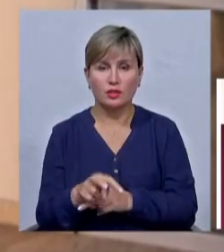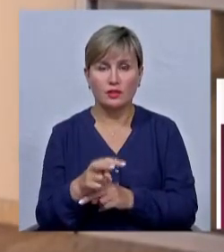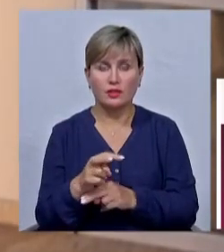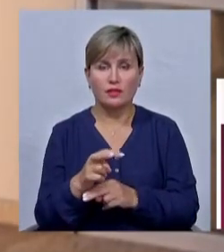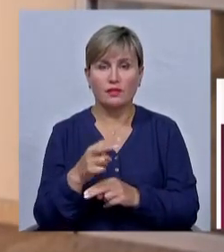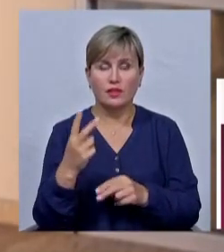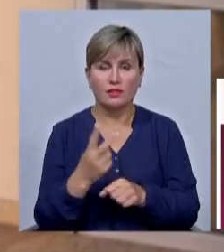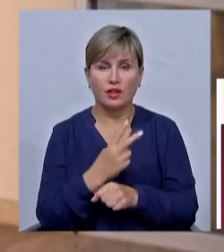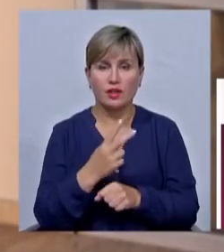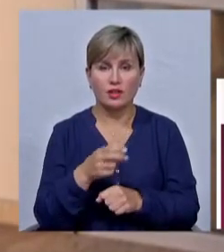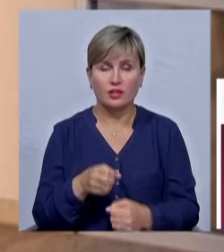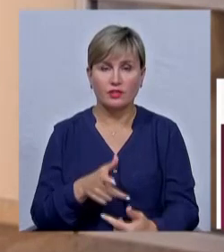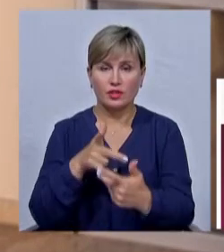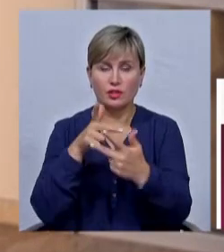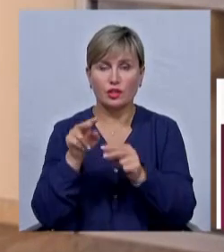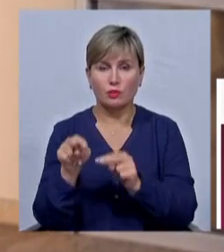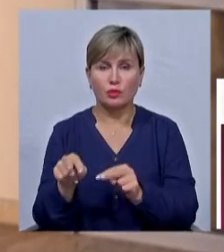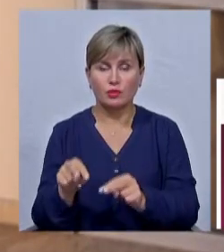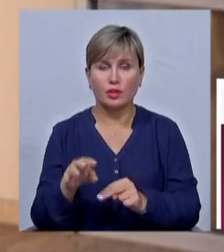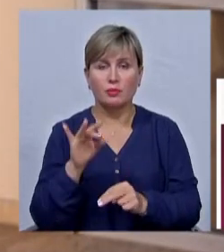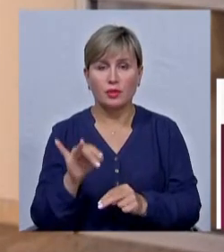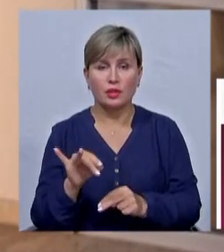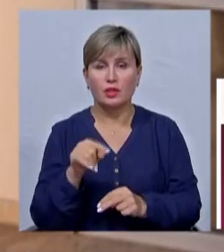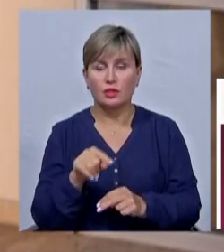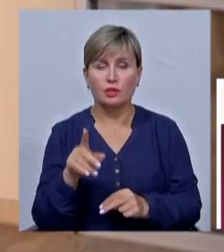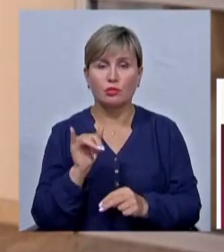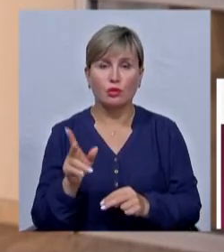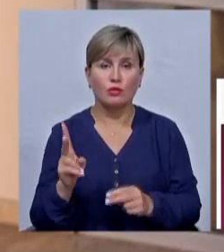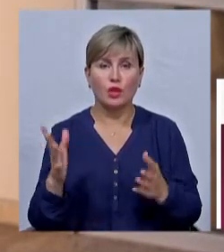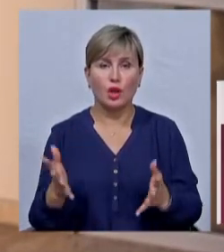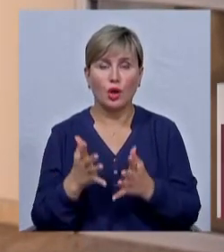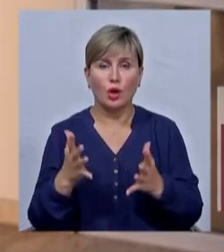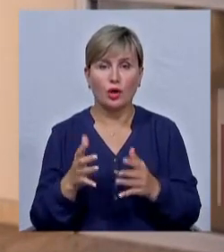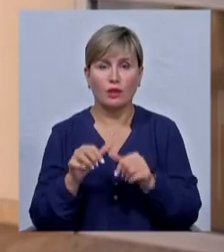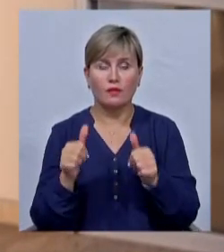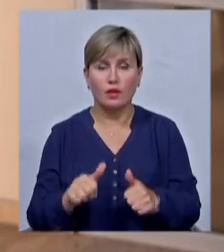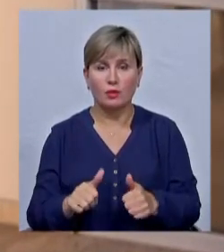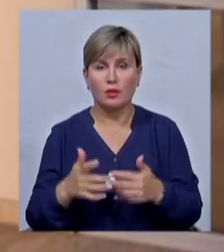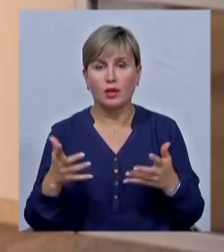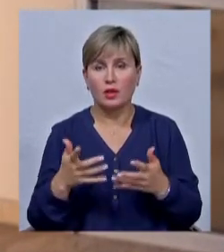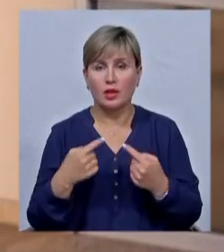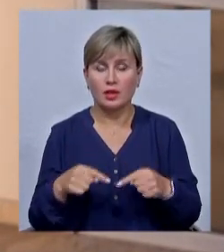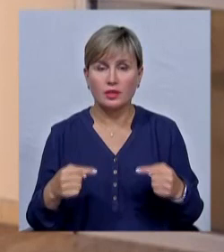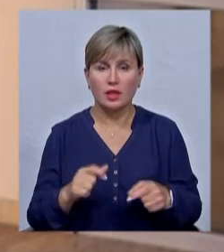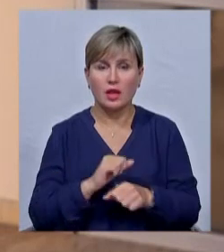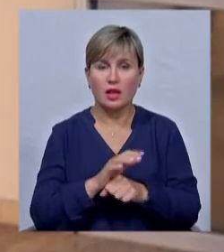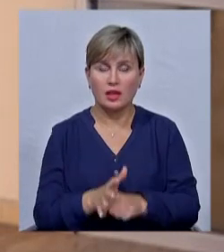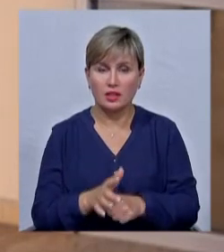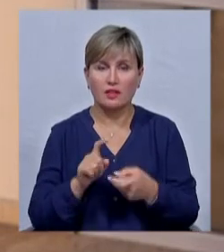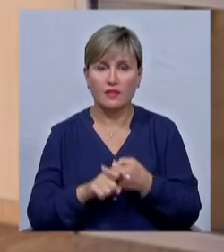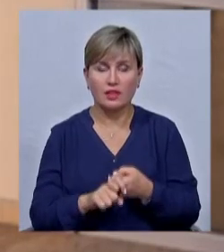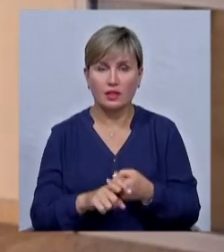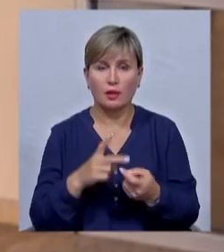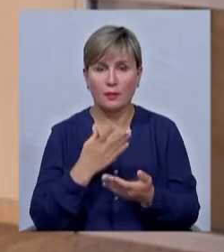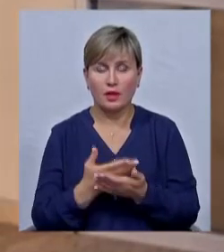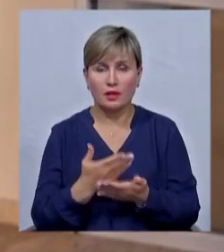видео звонком наблюдаем и те которые уже легкой степени какая-нибудь симптоматика корана вернуться инфекция проявляется